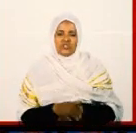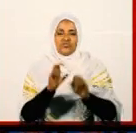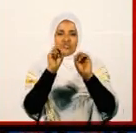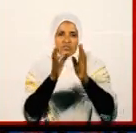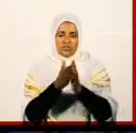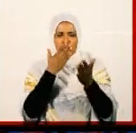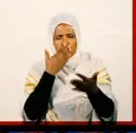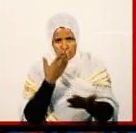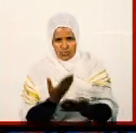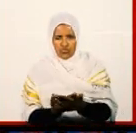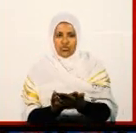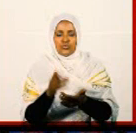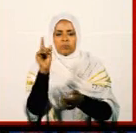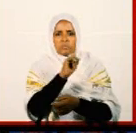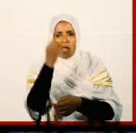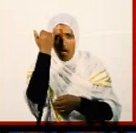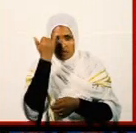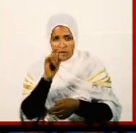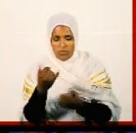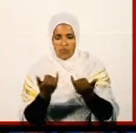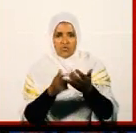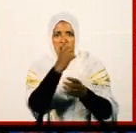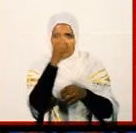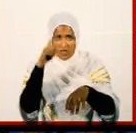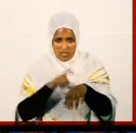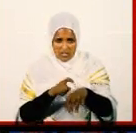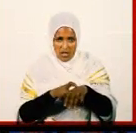ጥሩ ነው። ምንድን ነው አንዳንዴ